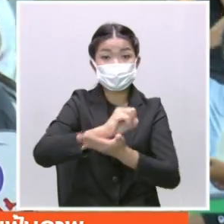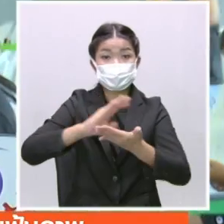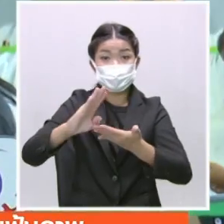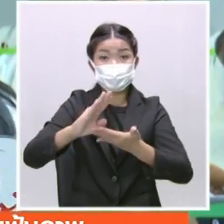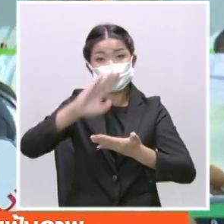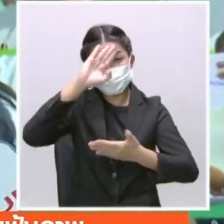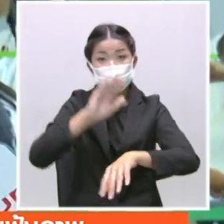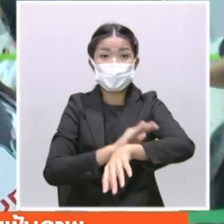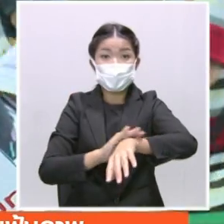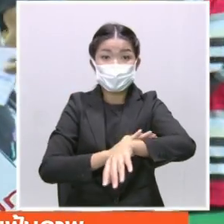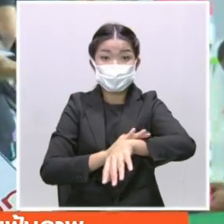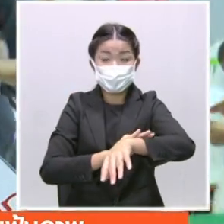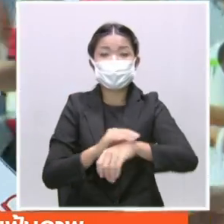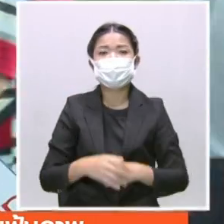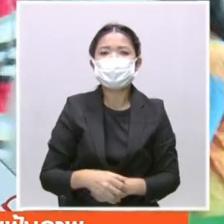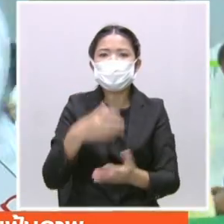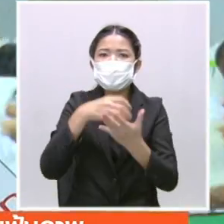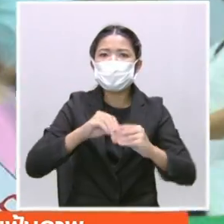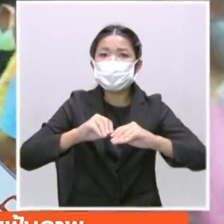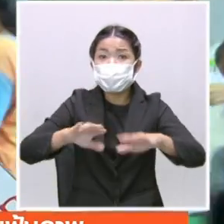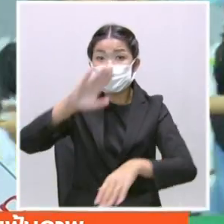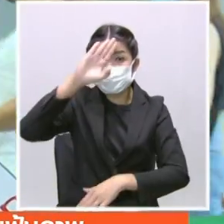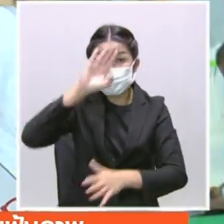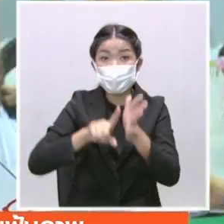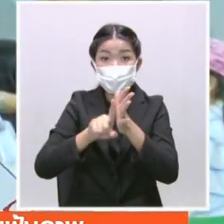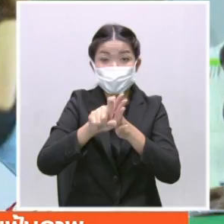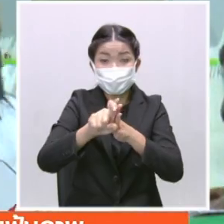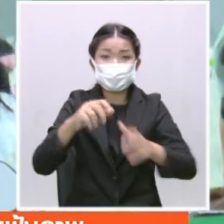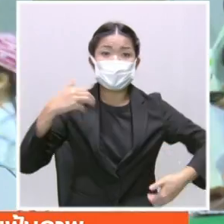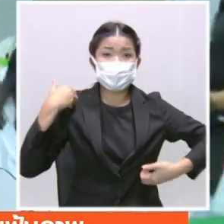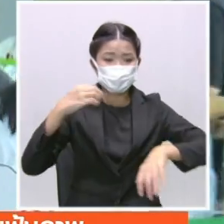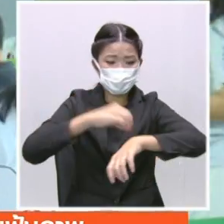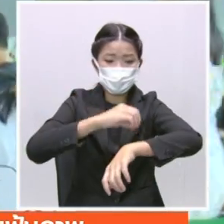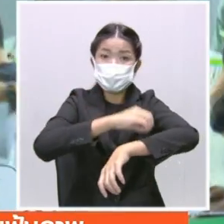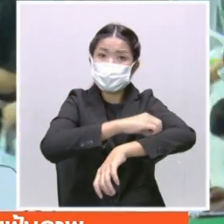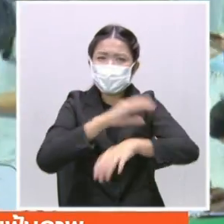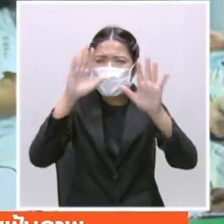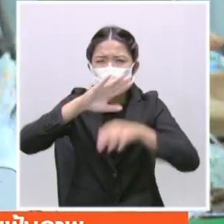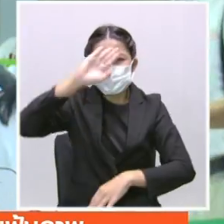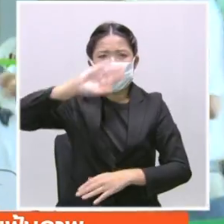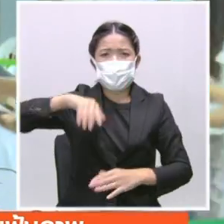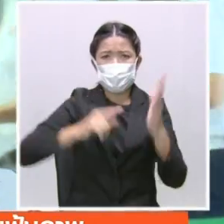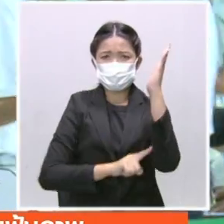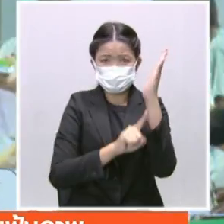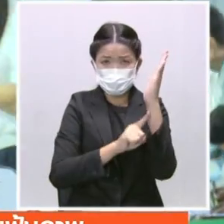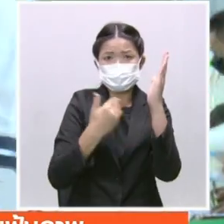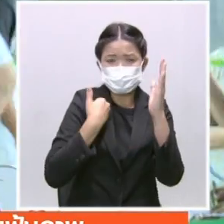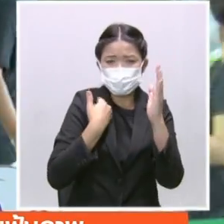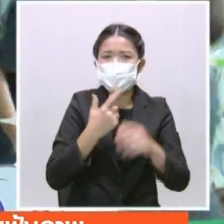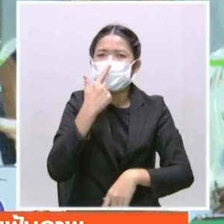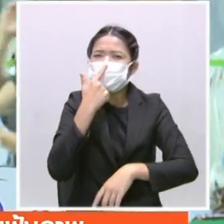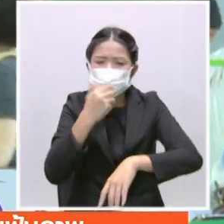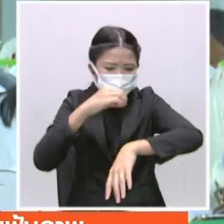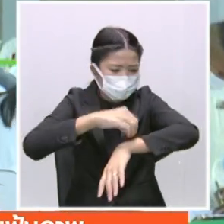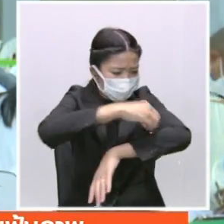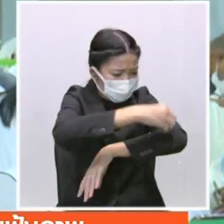บันโรคผิวหนังกรมการแพทย์ระบุถึงอาการของโรคฝีดาดลิงค่ะลักษณะอาการจะมีไข้นำมาก่อนจากนั้นผื่นจะตามม